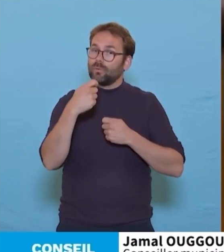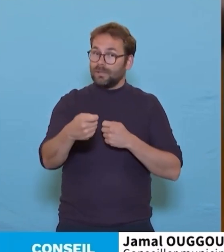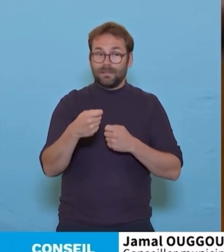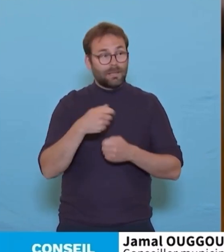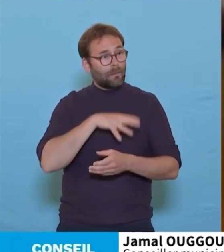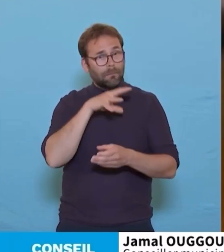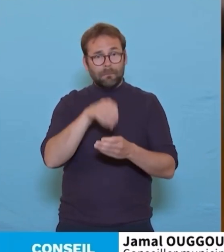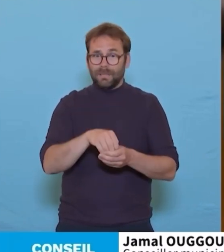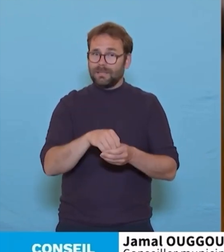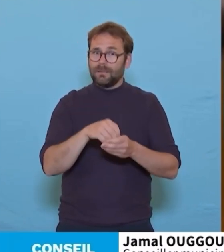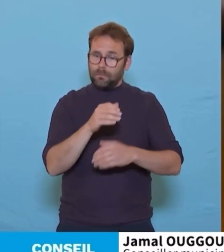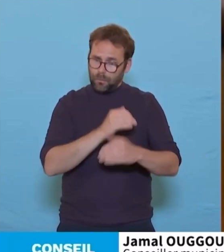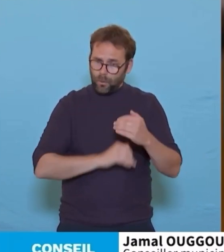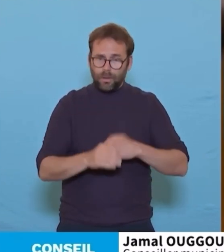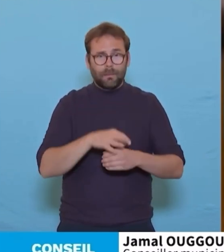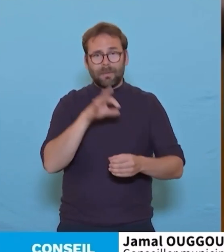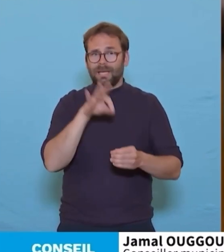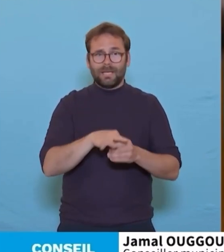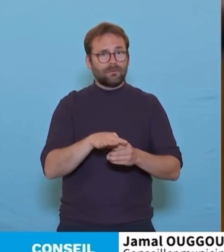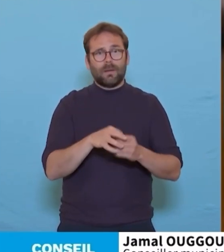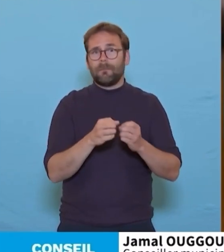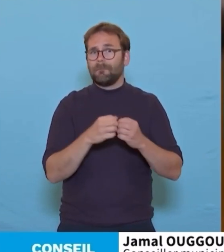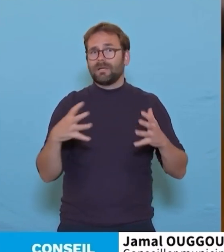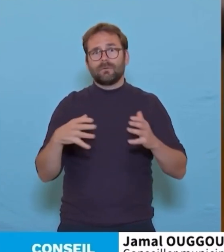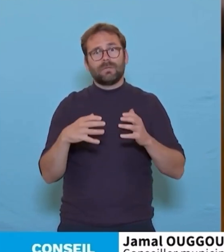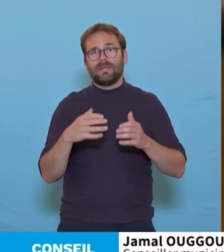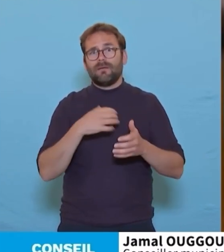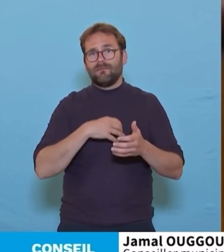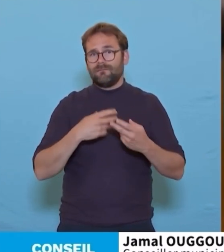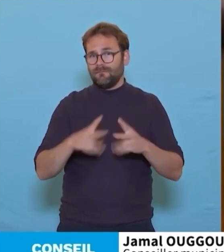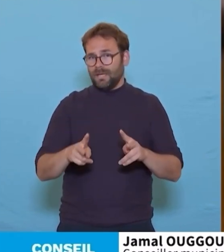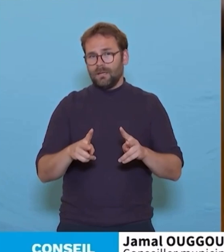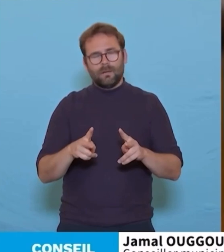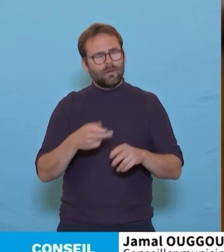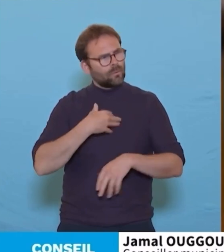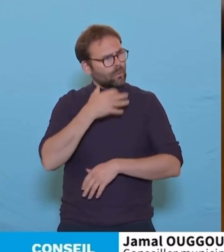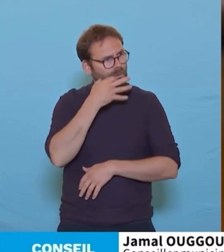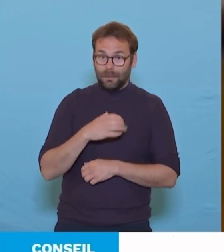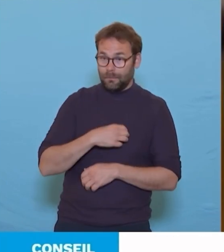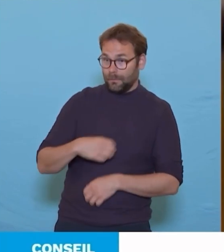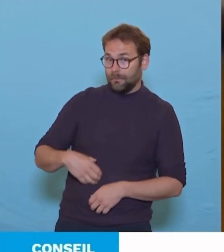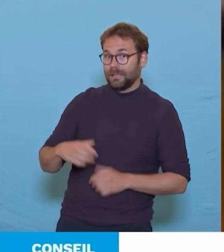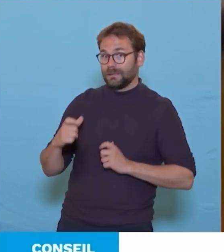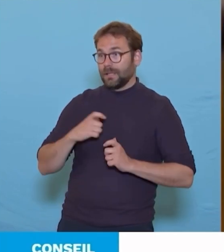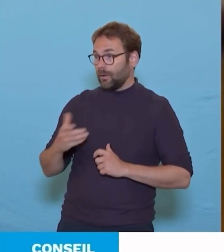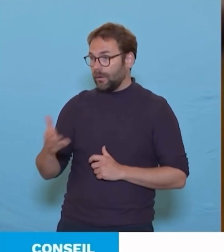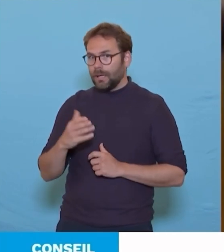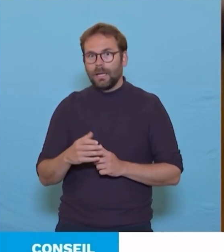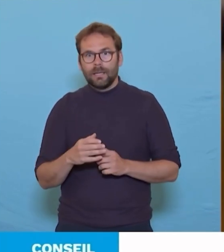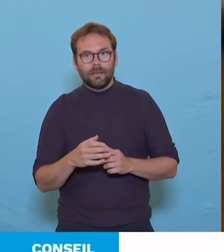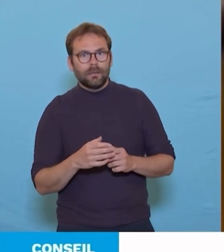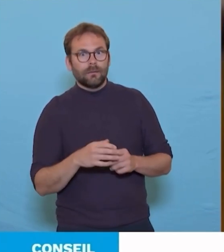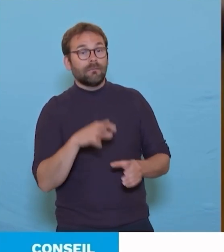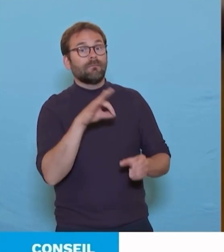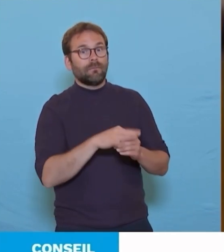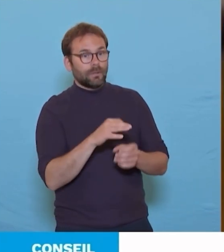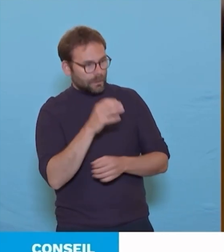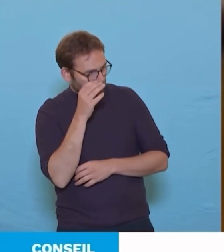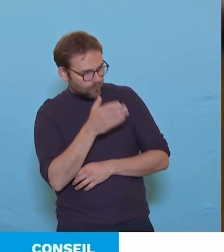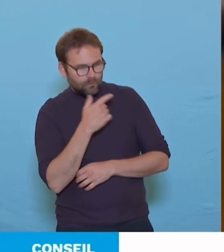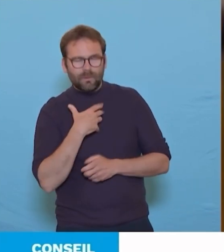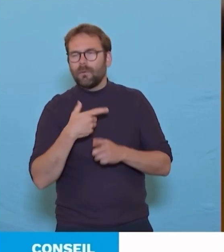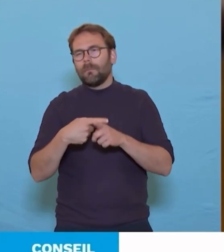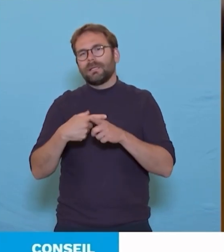programme électoral de la majorité municipale. Nous l'avons dit, nous l'avons fait. À l'écoute de cette délibération, je voulais partager avec